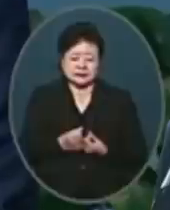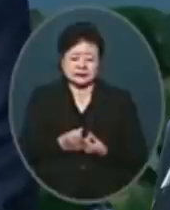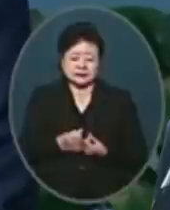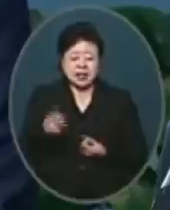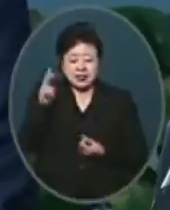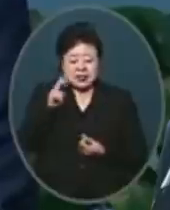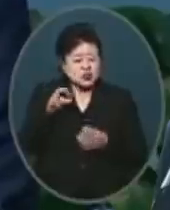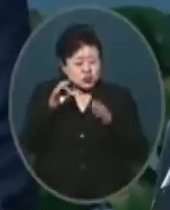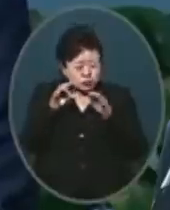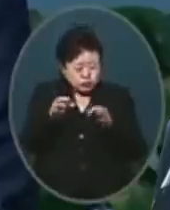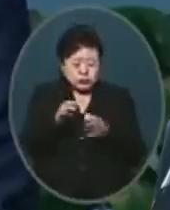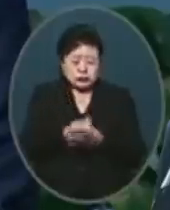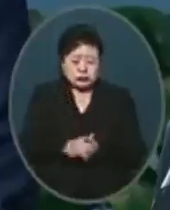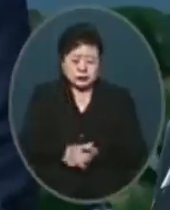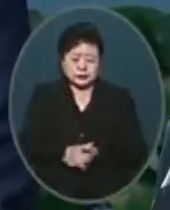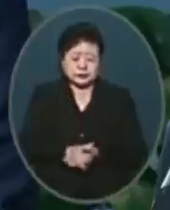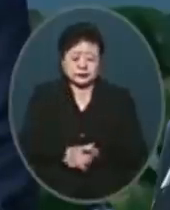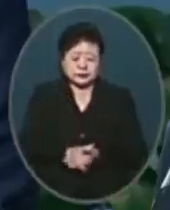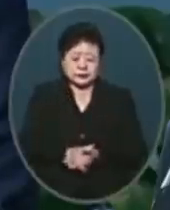찬송을 부르고